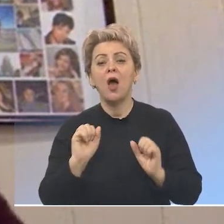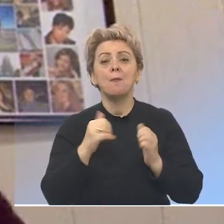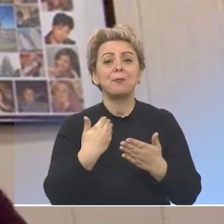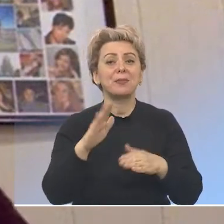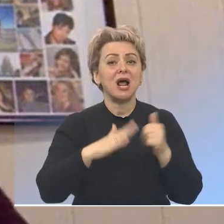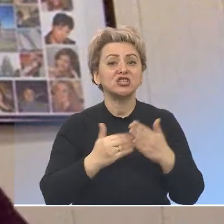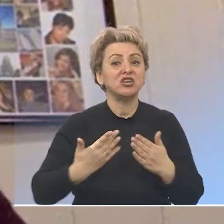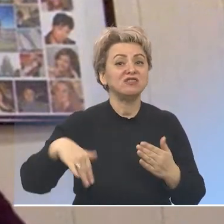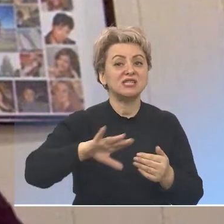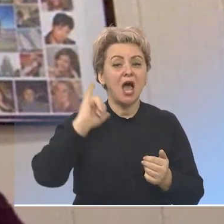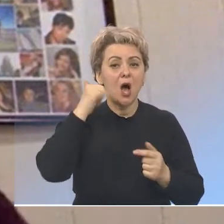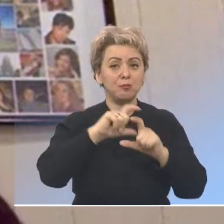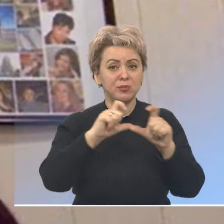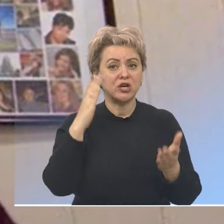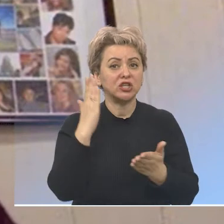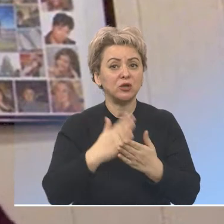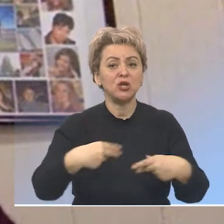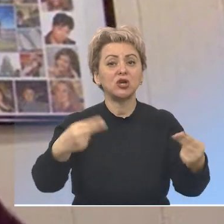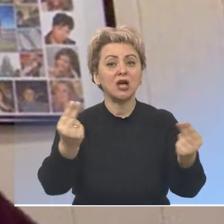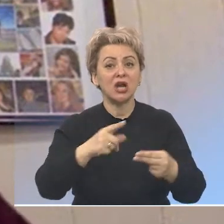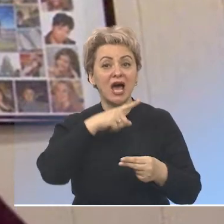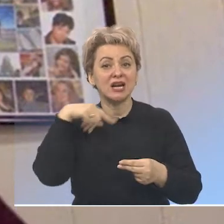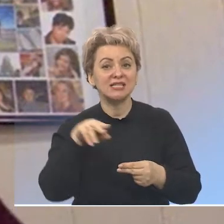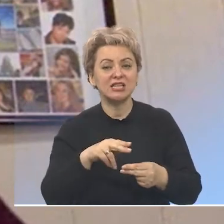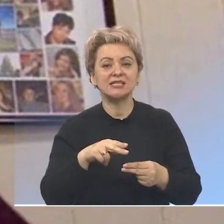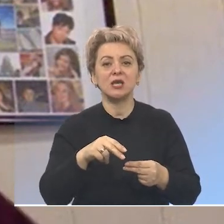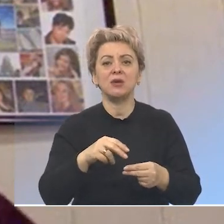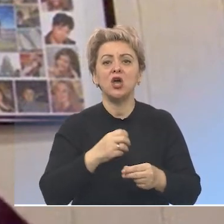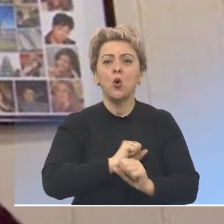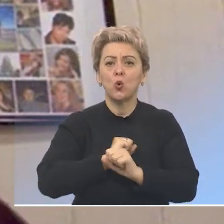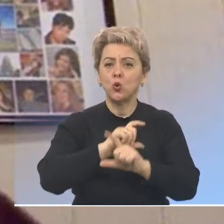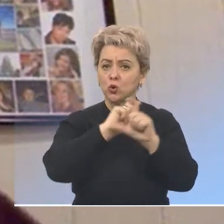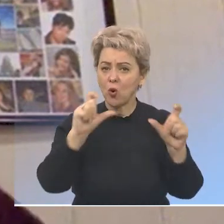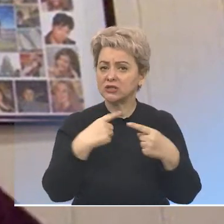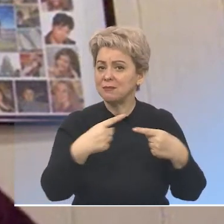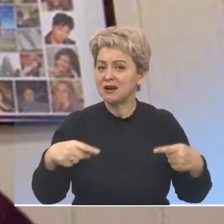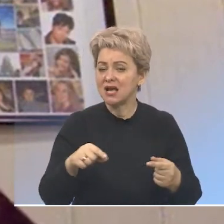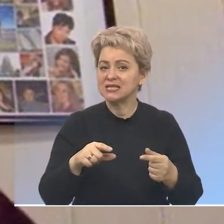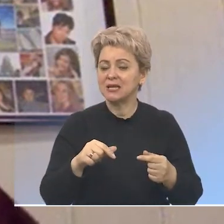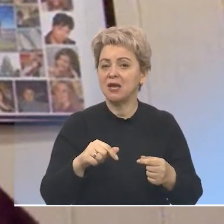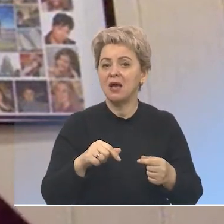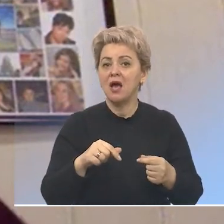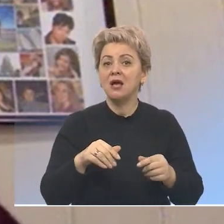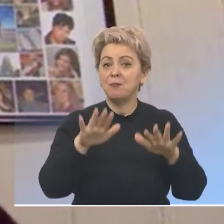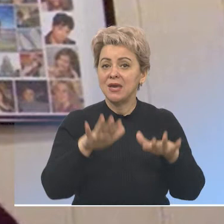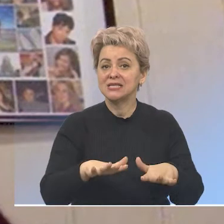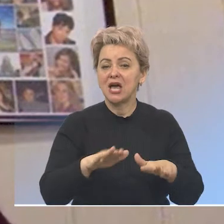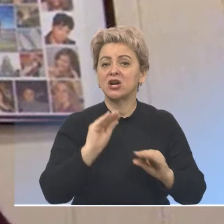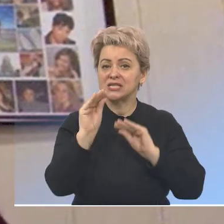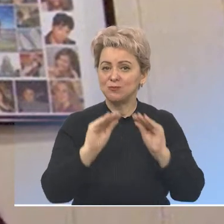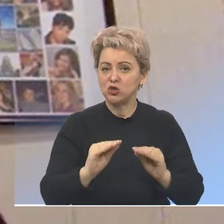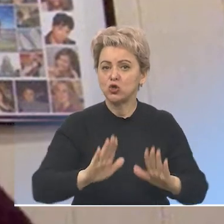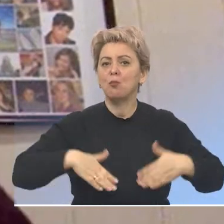что, ну, практически все операторы имеют контракты и с российскими здравницами, курортами, как бы